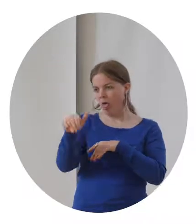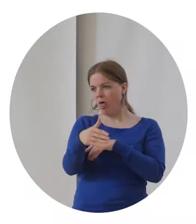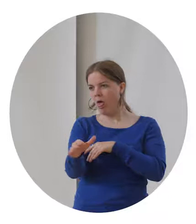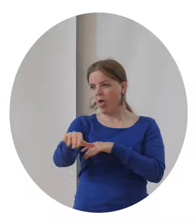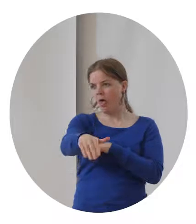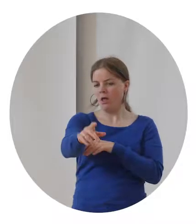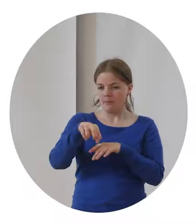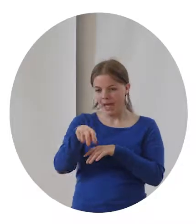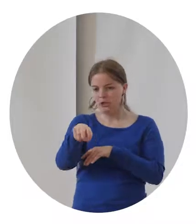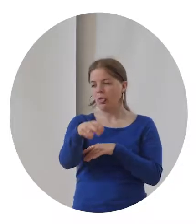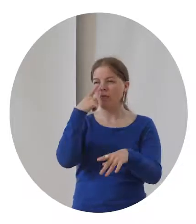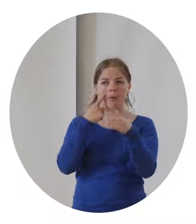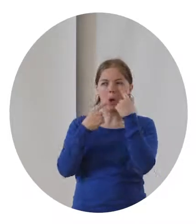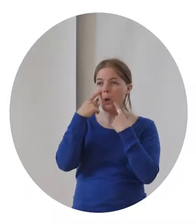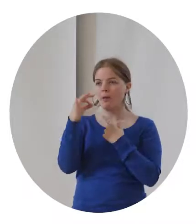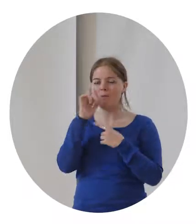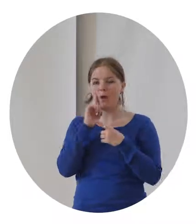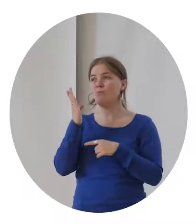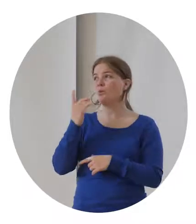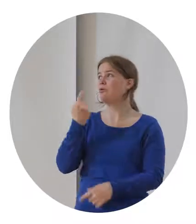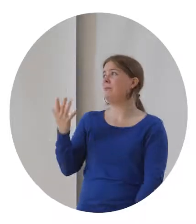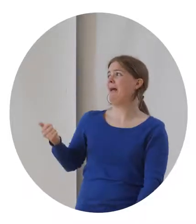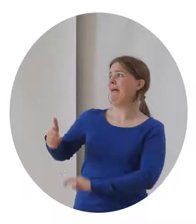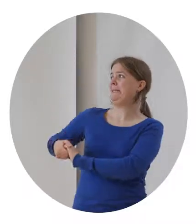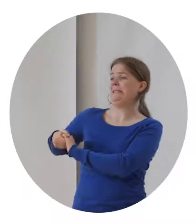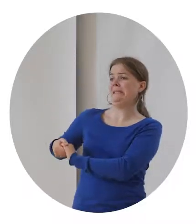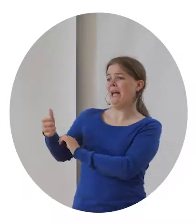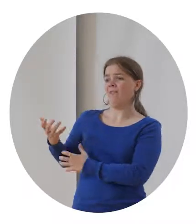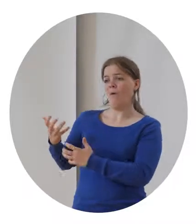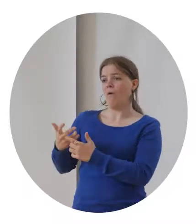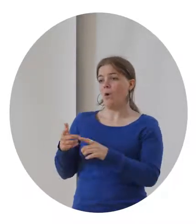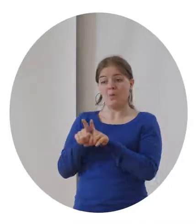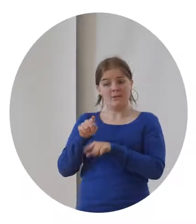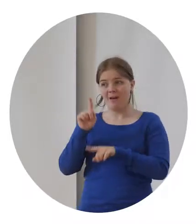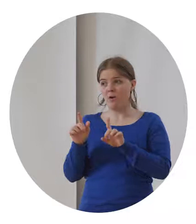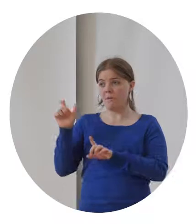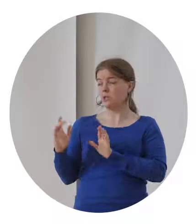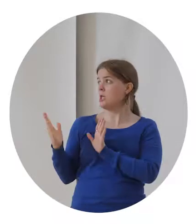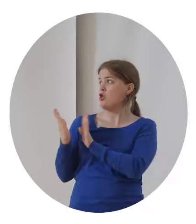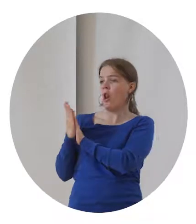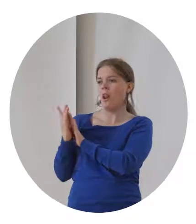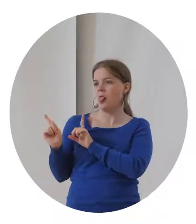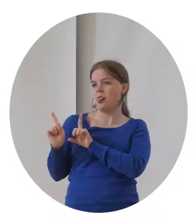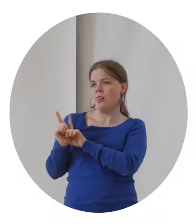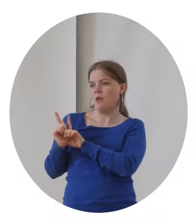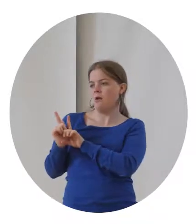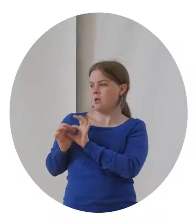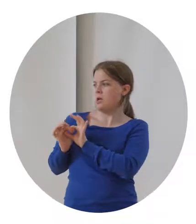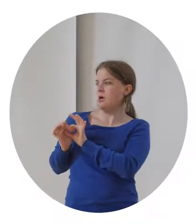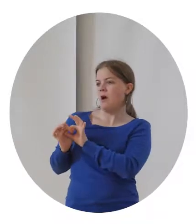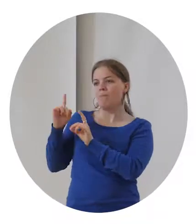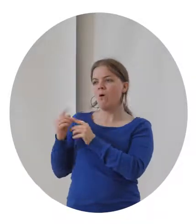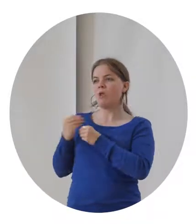Ils sont en recherche de tenir la main. Ils sont aussi des fois collés à la personne qui les accompagne pour